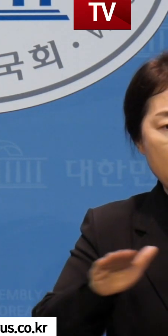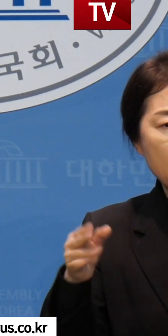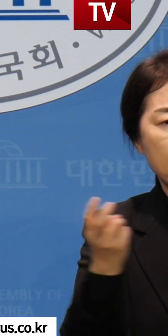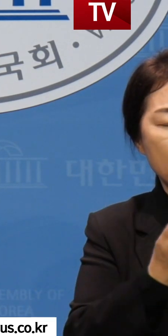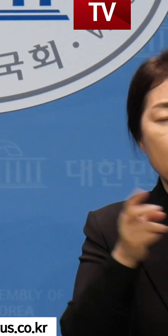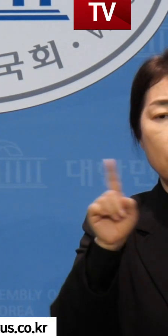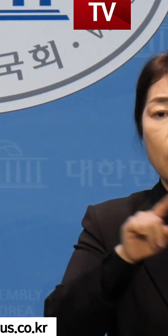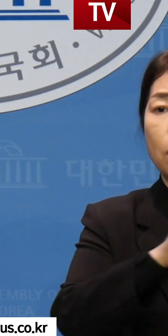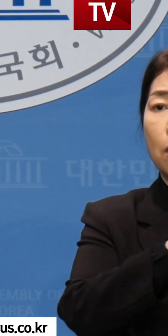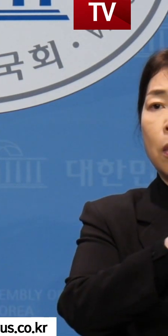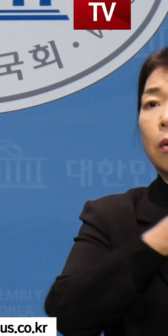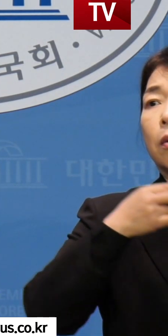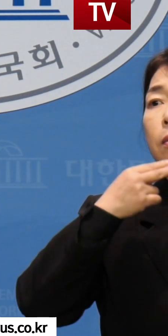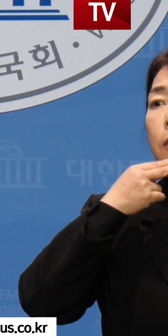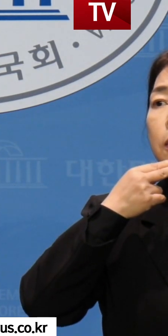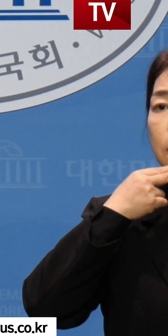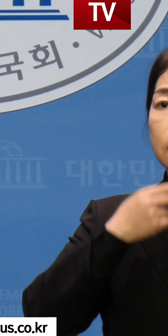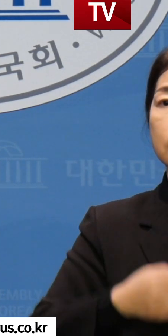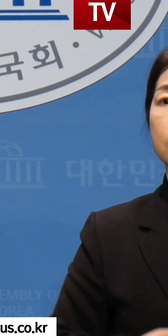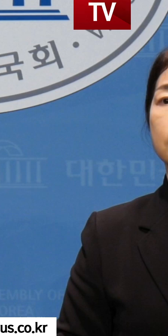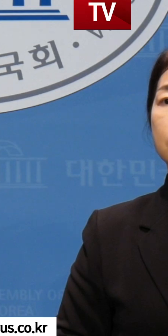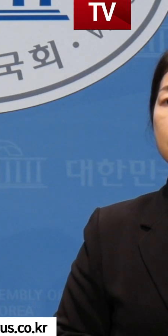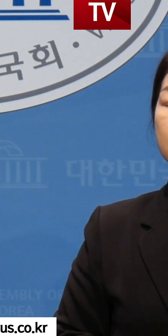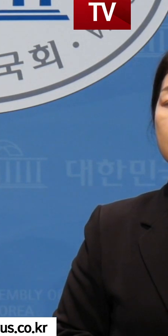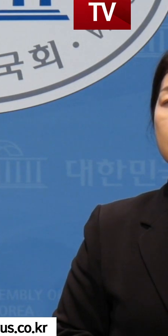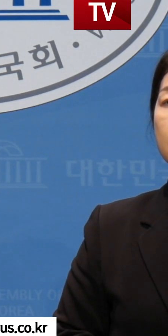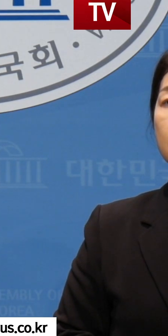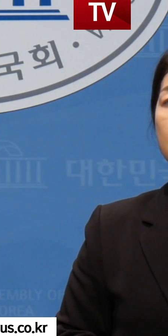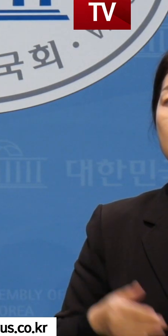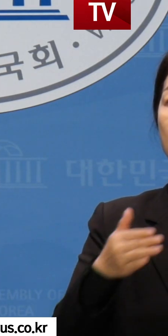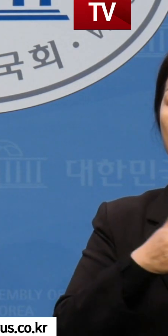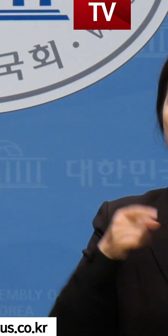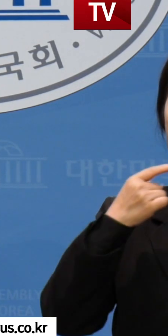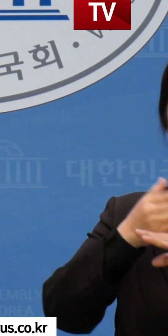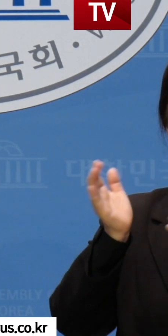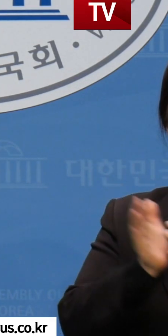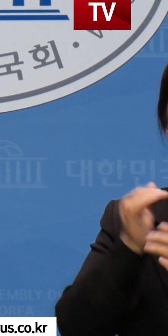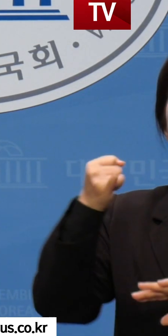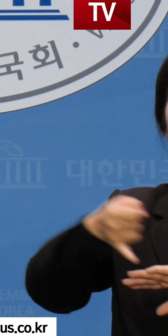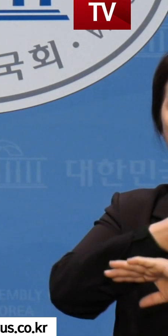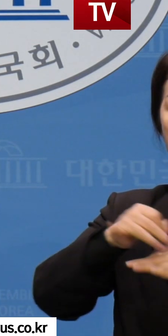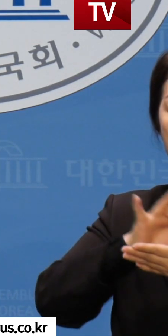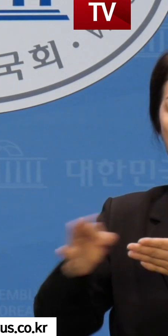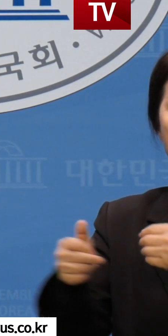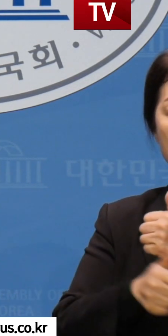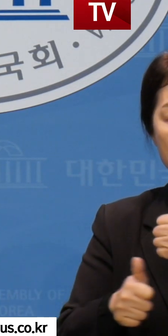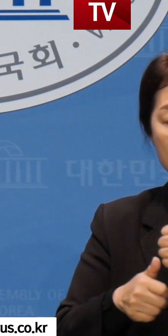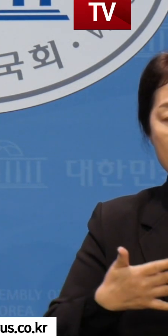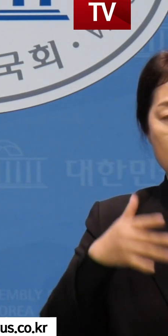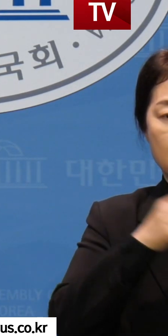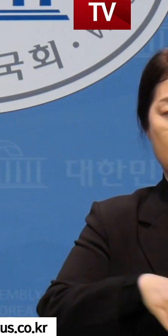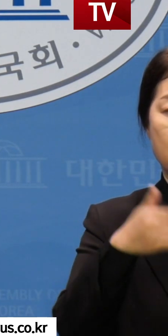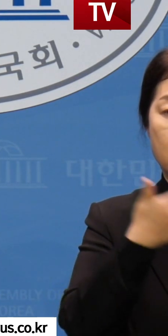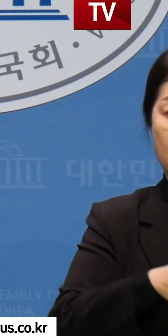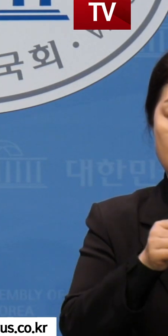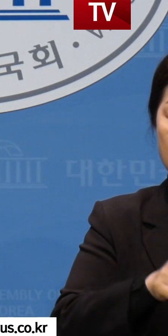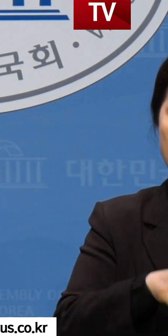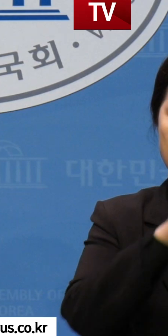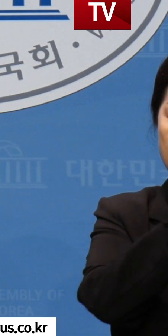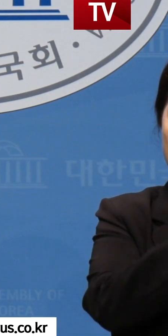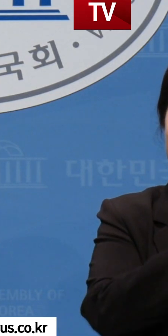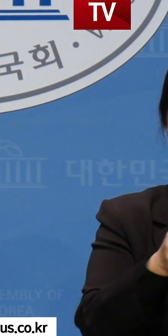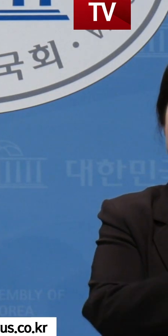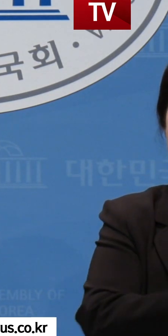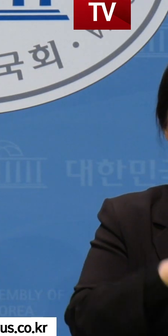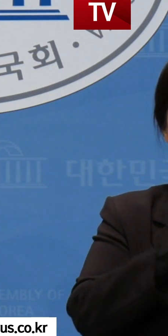실마리를 보여주지 있지 못해서 더불어민주당 기재위 정무위 소속 의원들이 조속한 정부